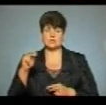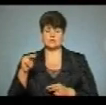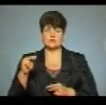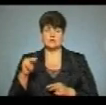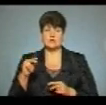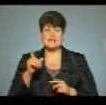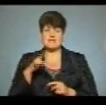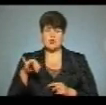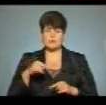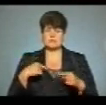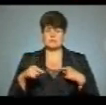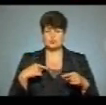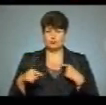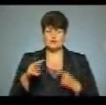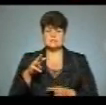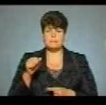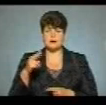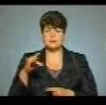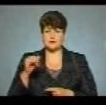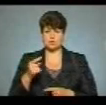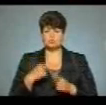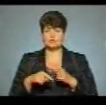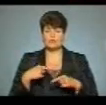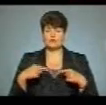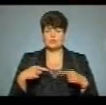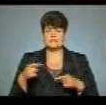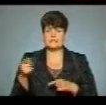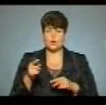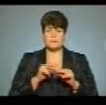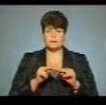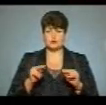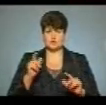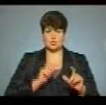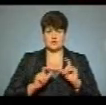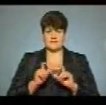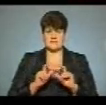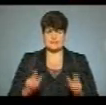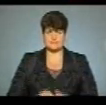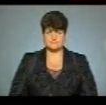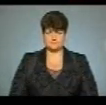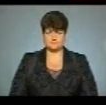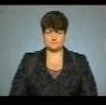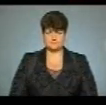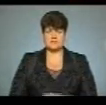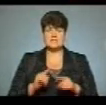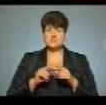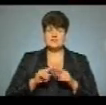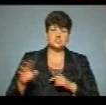серед студентських команд з Мадриду повернулися футболісти Тернопіль-педуніверситету. Швидше за